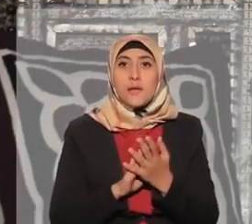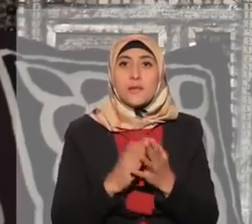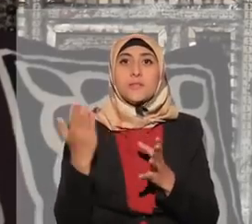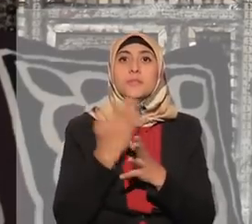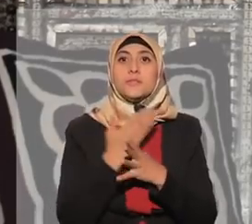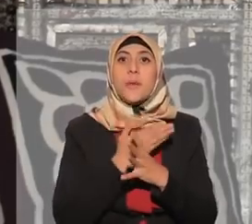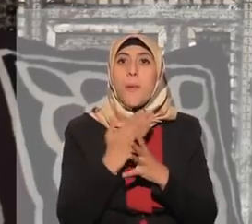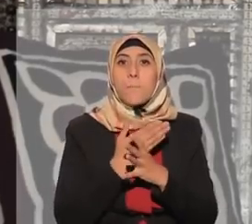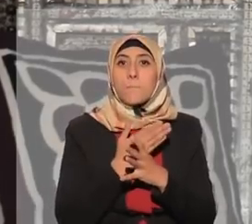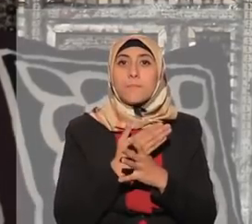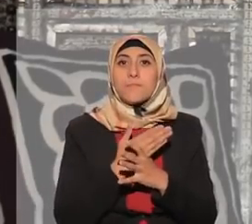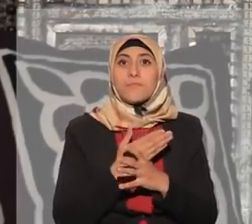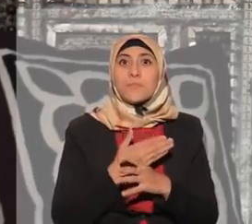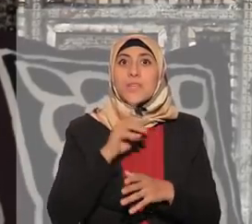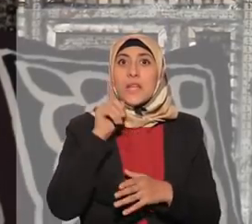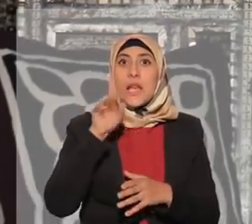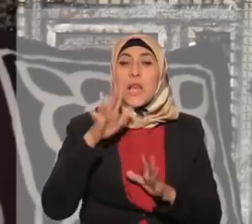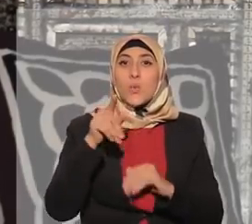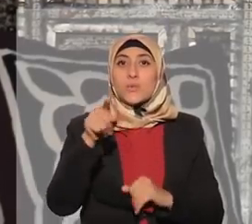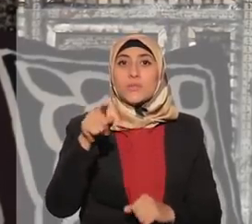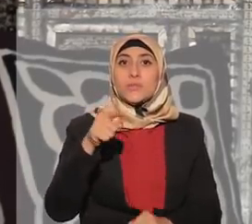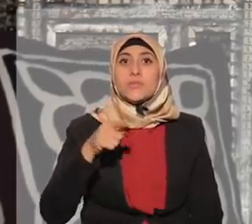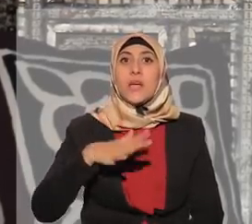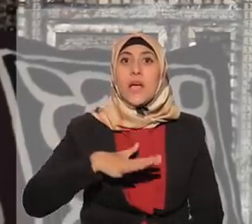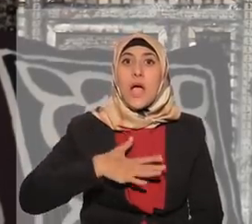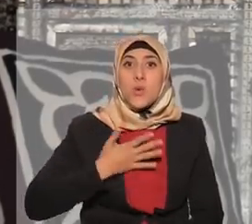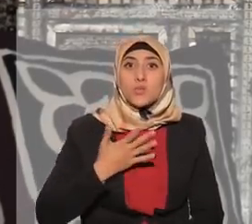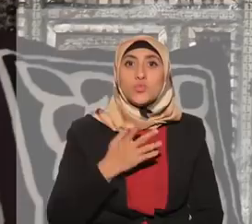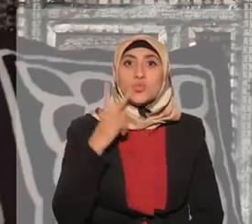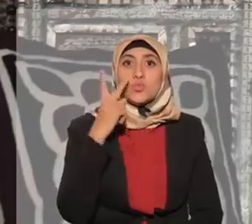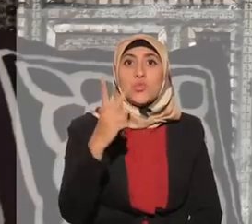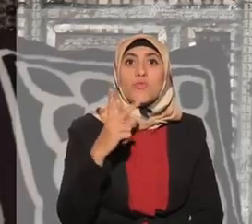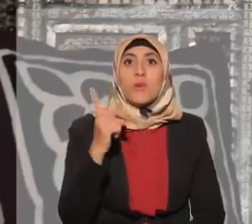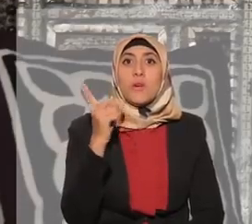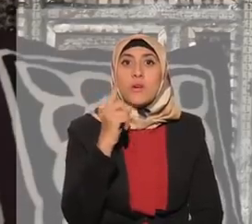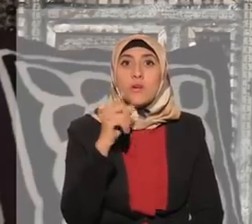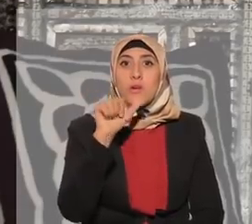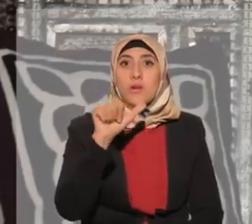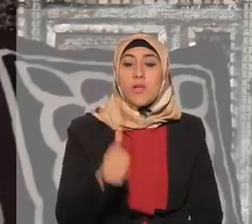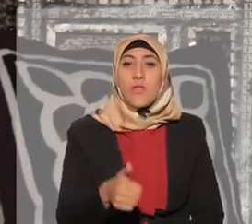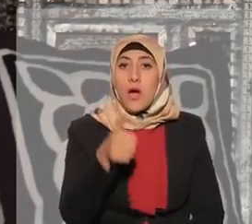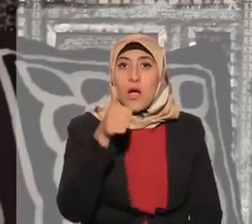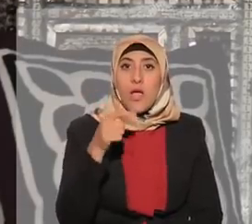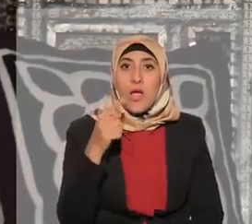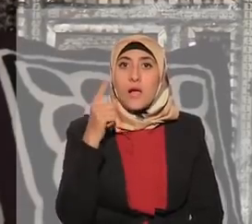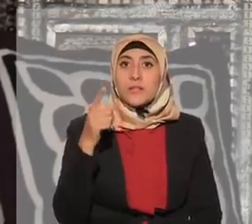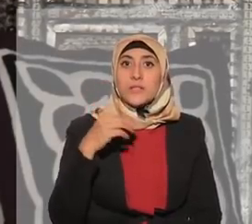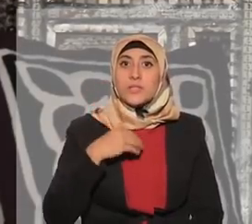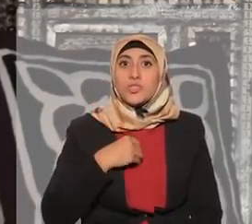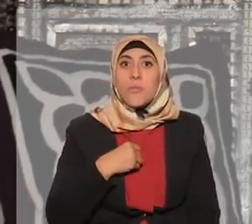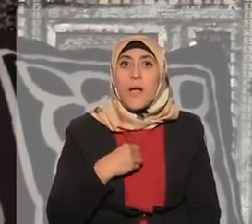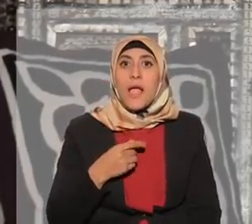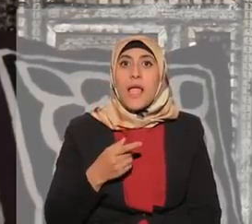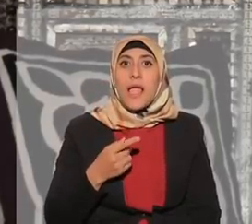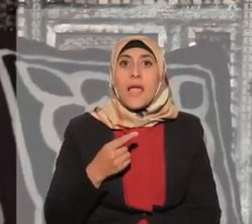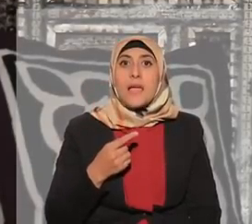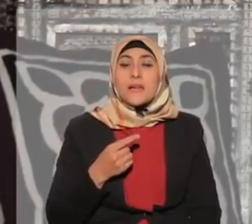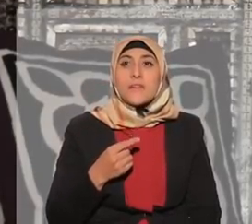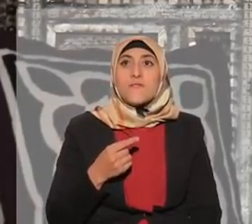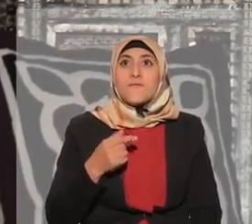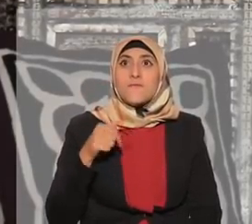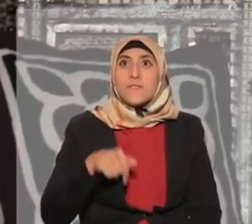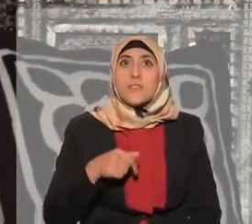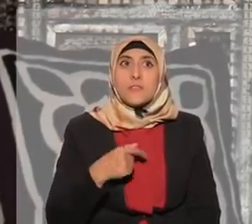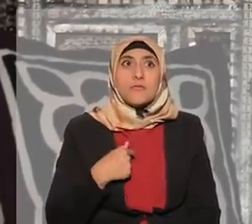لأنك إذا توهمت أن الرضا يتعارض مع الإحساس بالبلاء كلفت نفسك ما لا تستطيع، ما